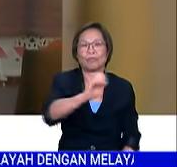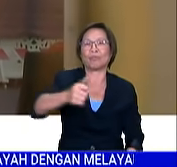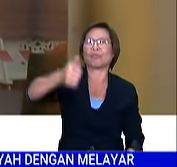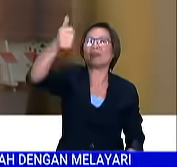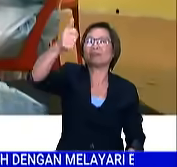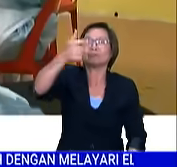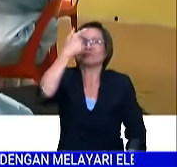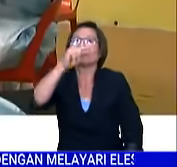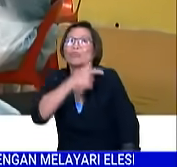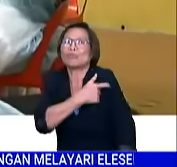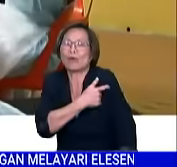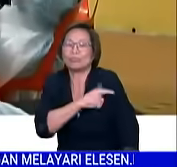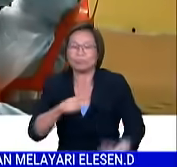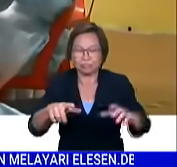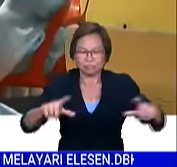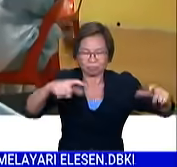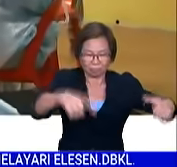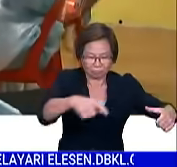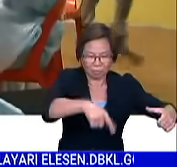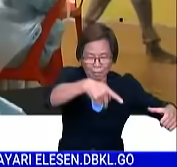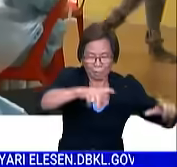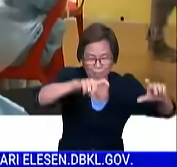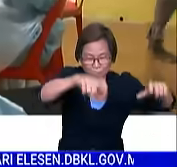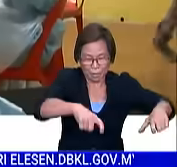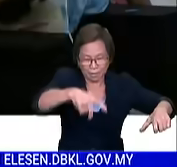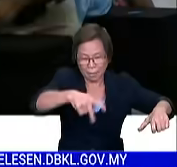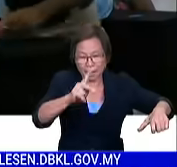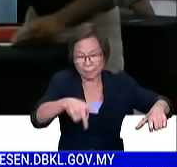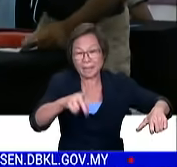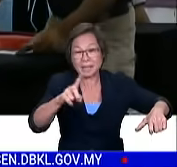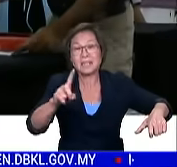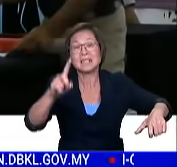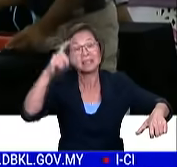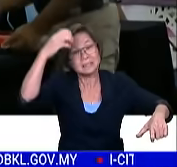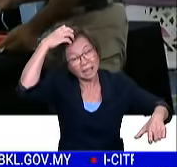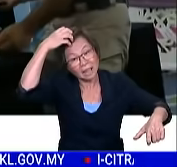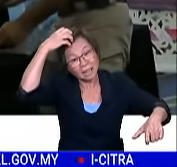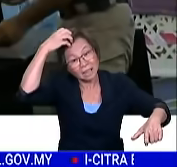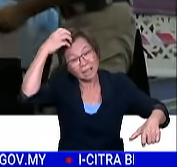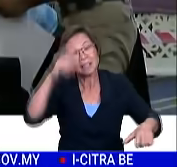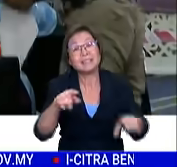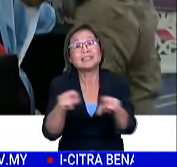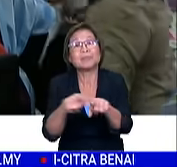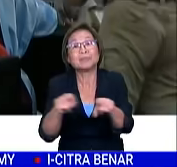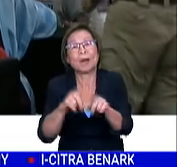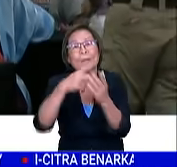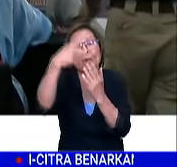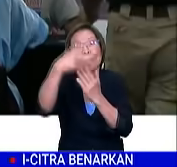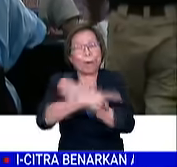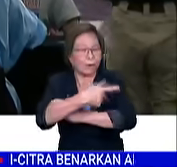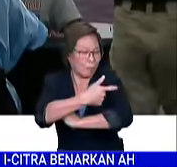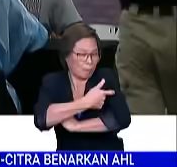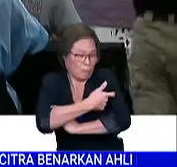pemberian vaksin dalam kawasan PKPD di Selangor selaras dengan program imunisasi